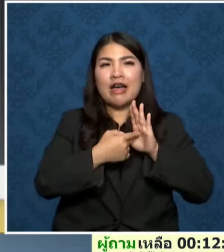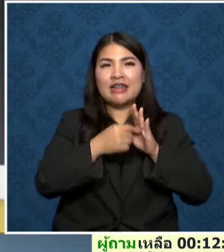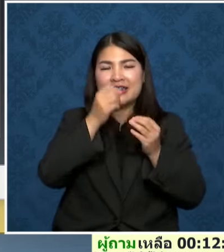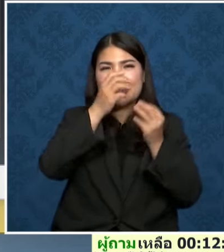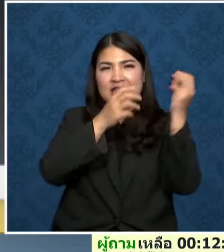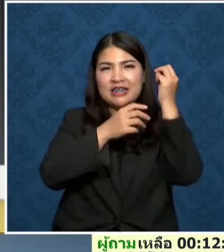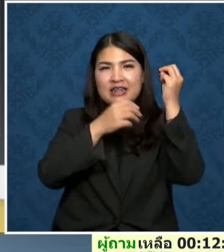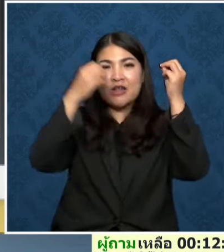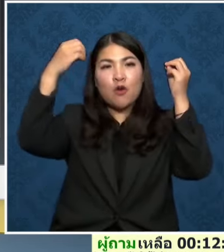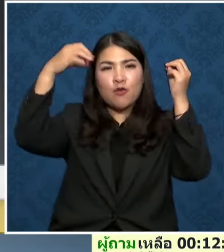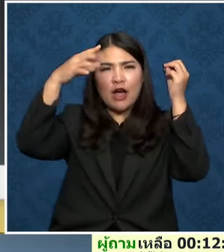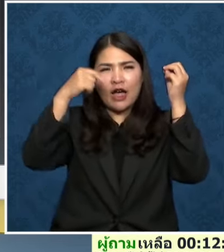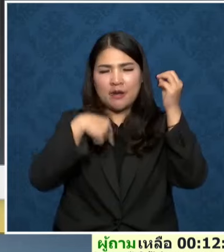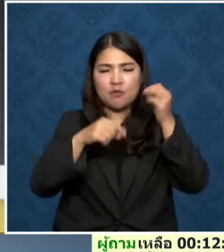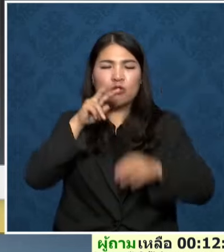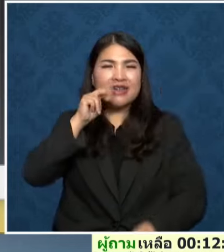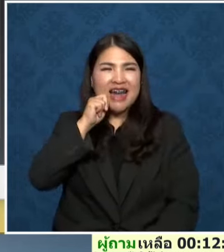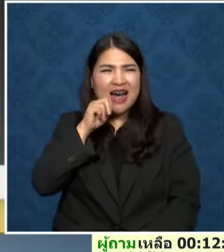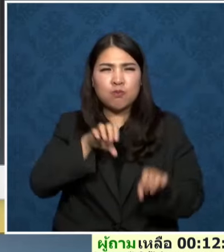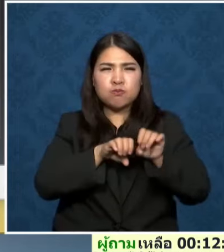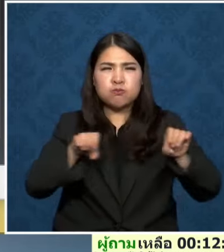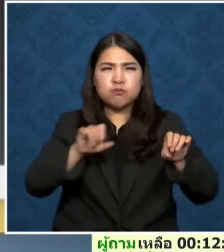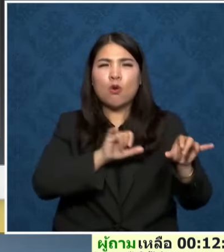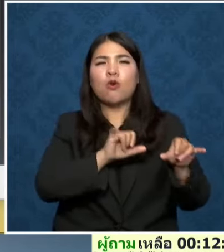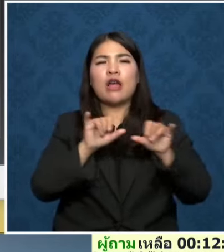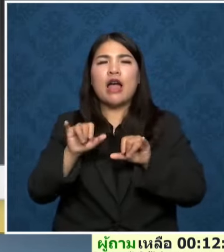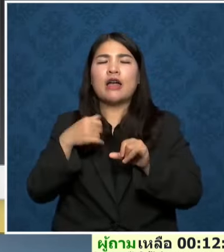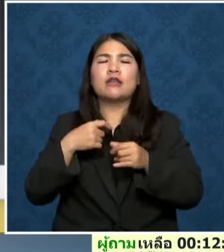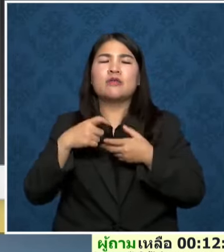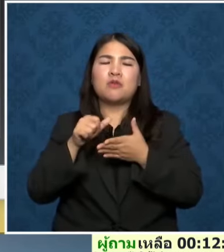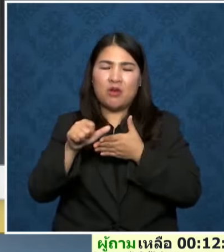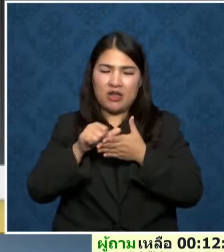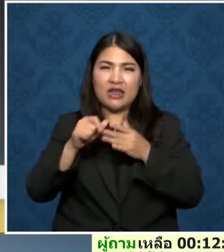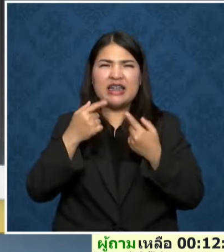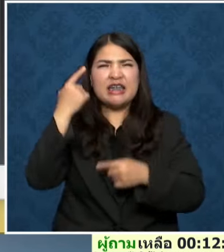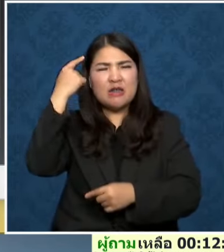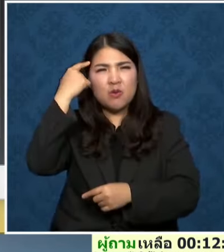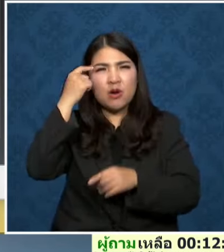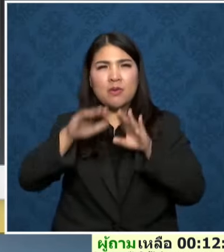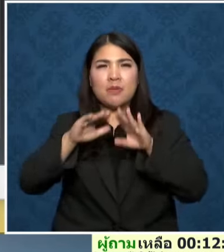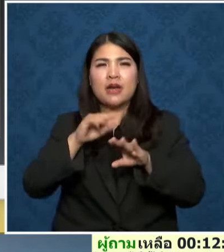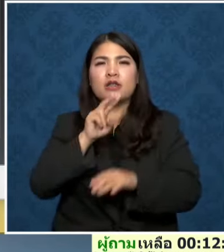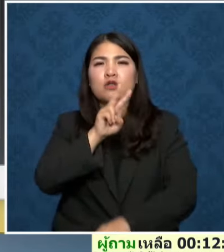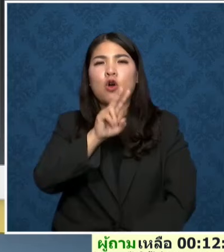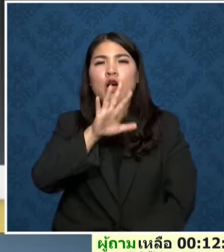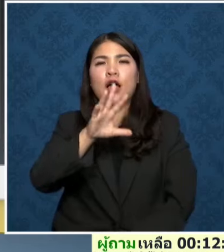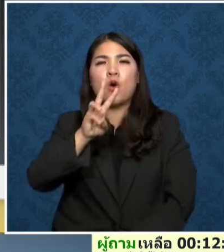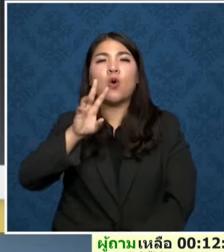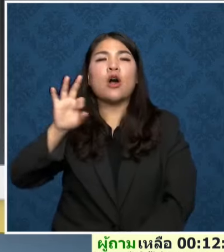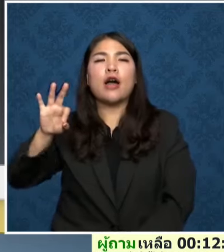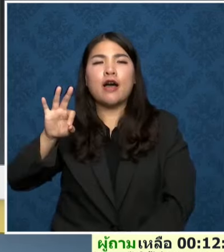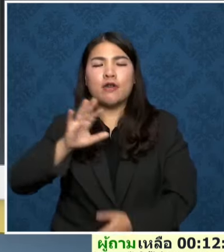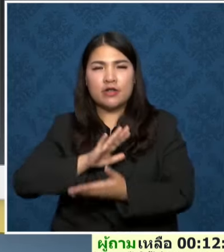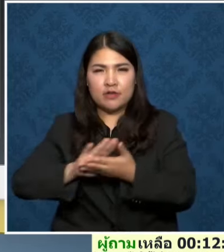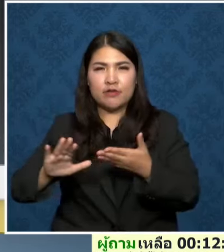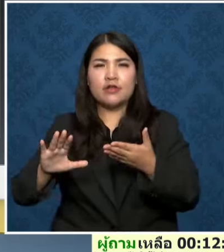าวไฟ้า เรื่องของระบบประปาคาดว่าโครงการนี้จะดำเนินการแล้วสบประมาณปี 2569 ค่ะพอ